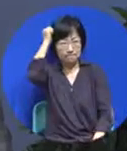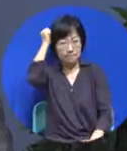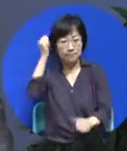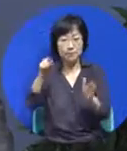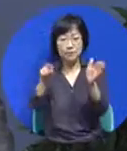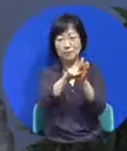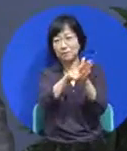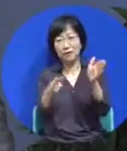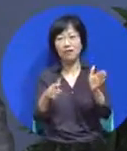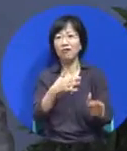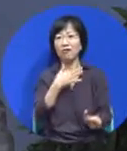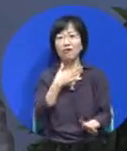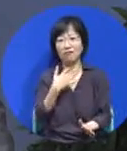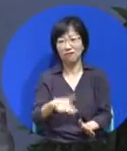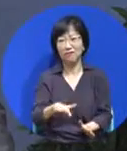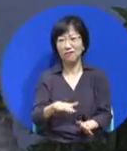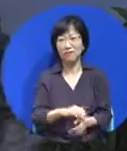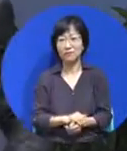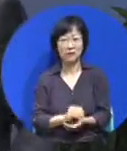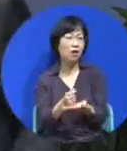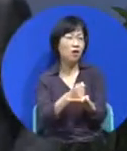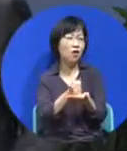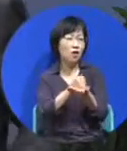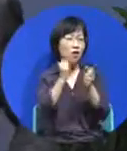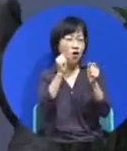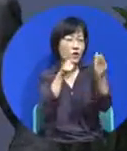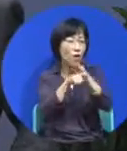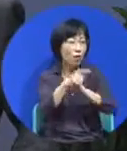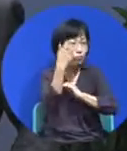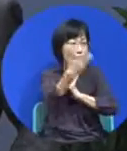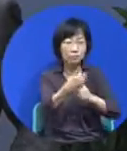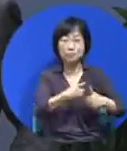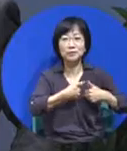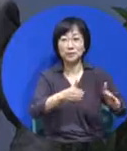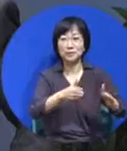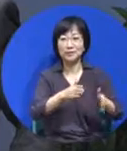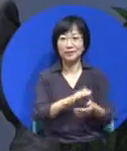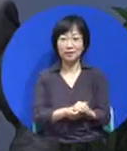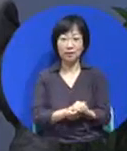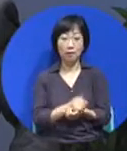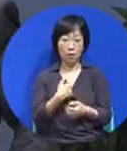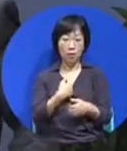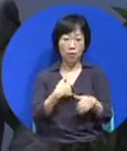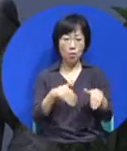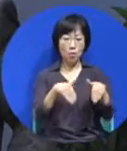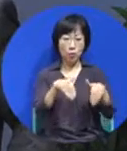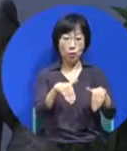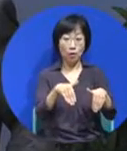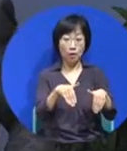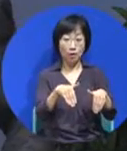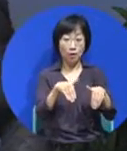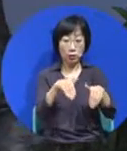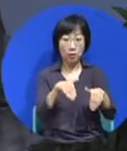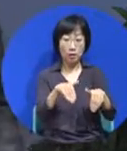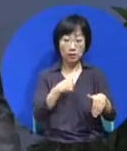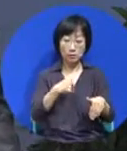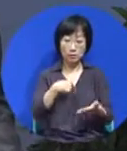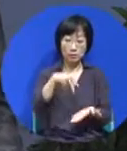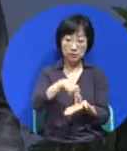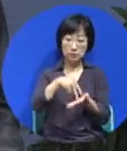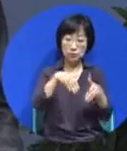would not shake. 그러니까 점을 칠 필요도 없어요. 노예로 가는 그게 그 현장이야. And there's no need 그렇죠? for us to go to fortune tellers. For him to